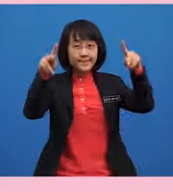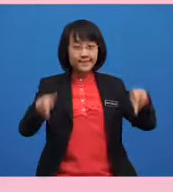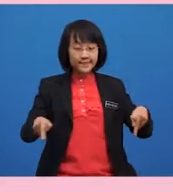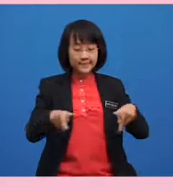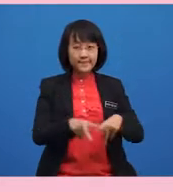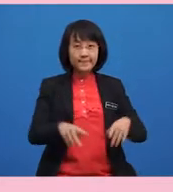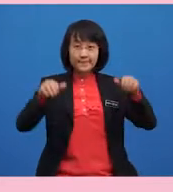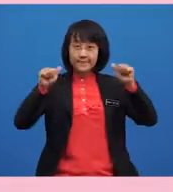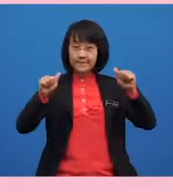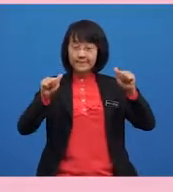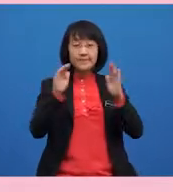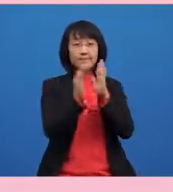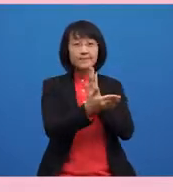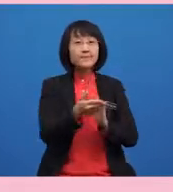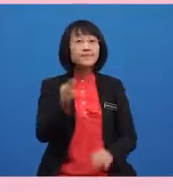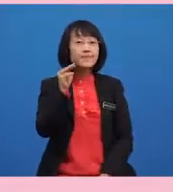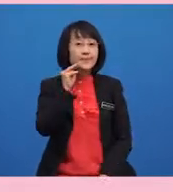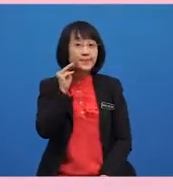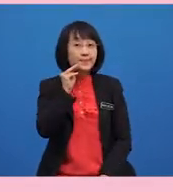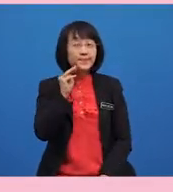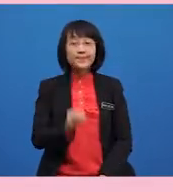yang dipegang oleh Meme.